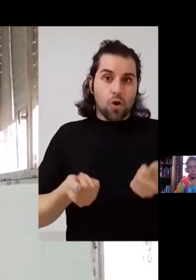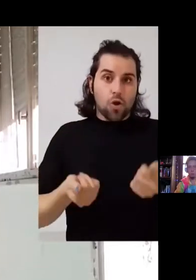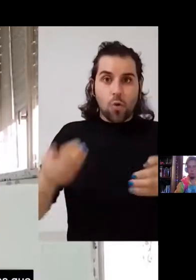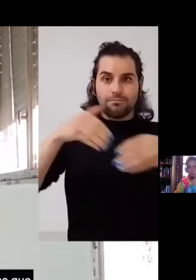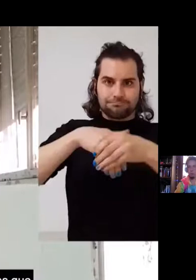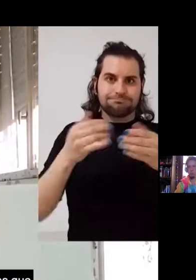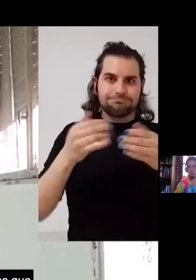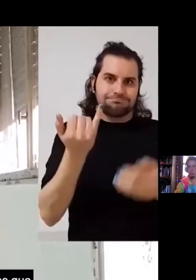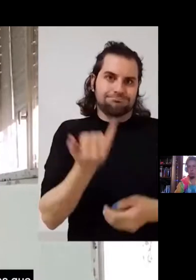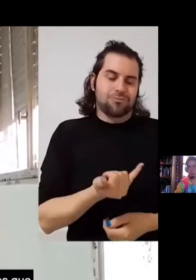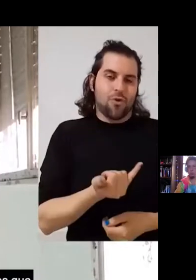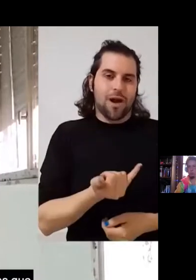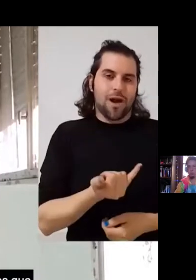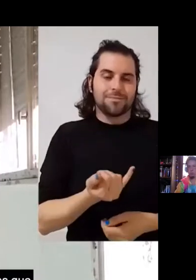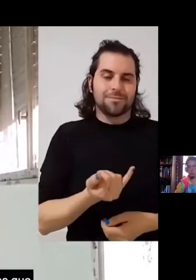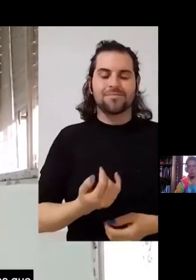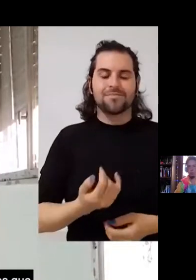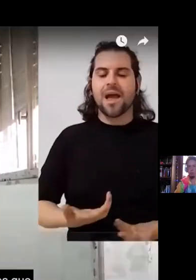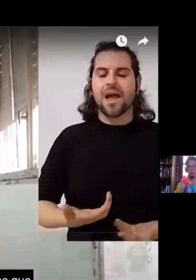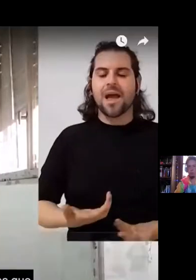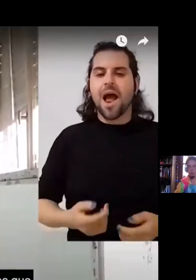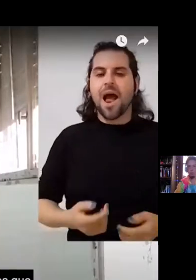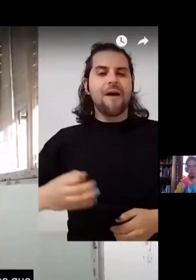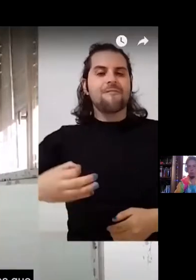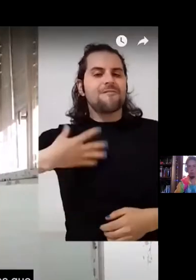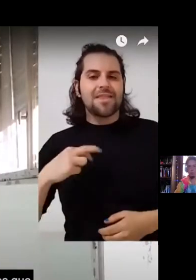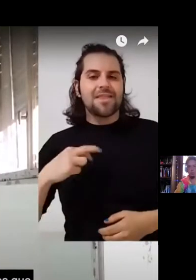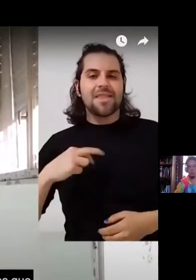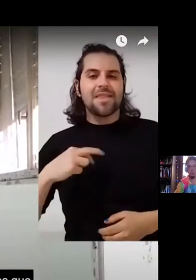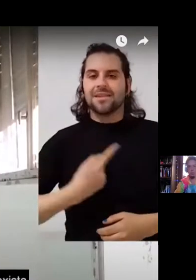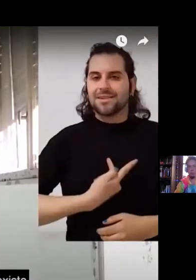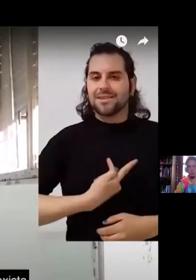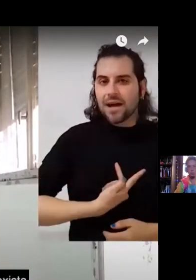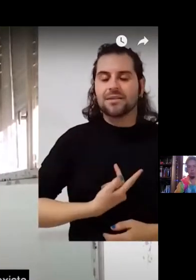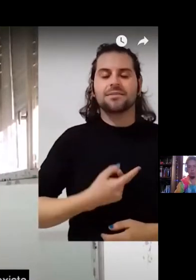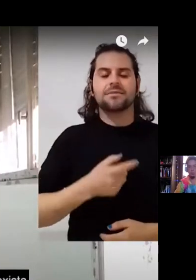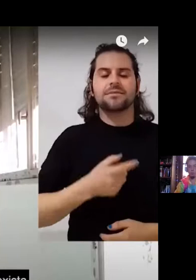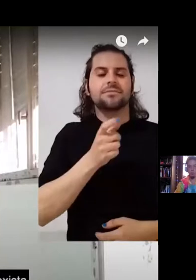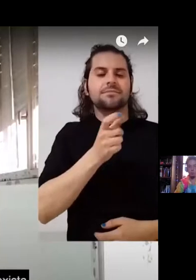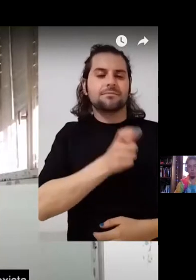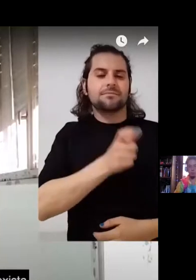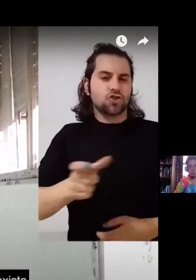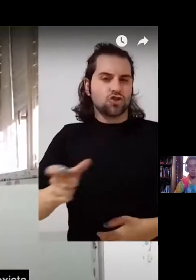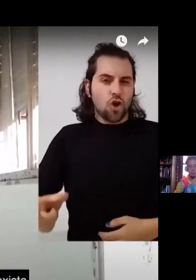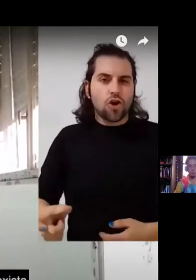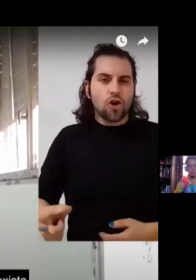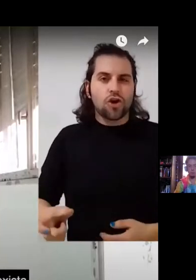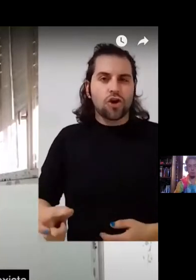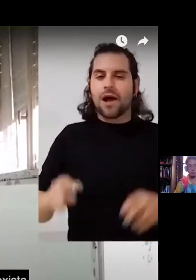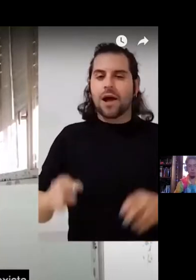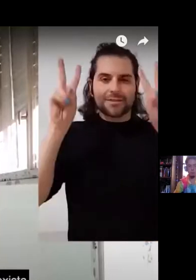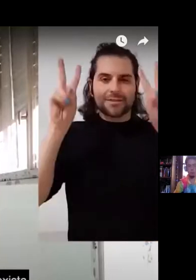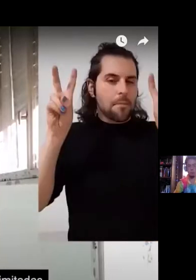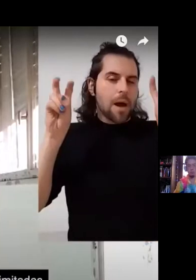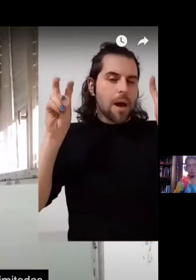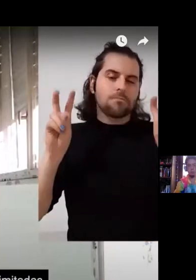santé. Alors, bref, presque tous les sujets de notre vie ou être